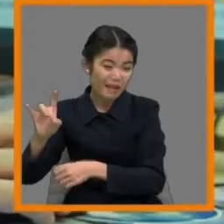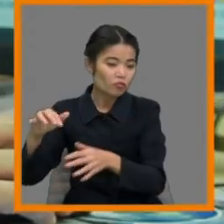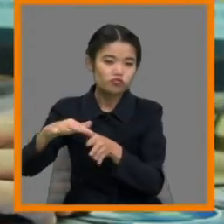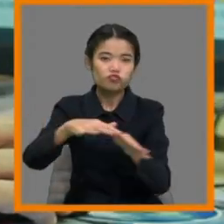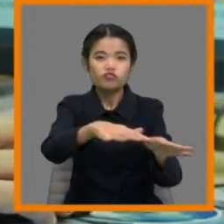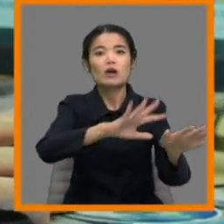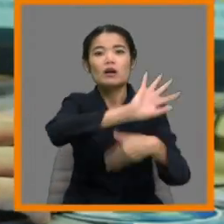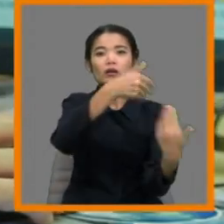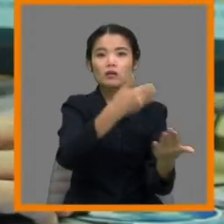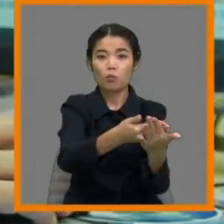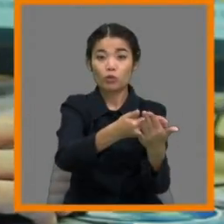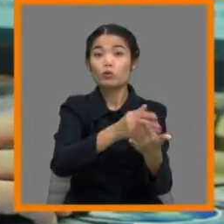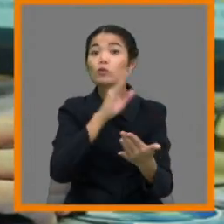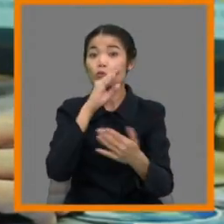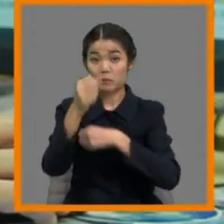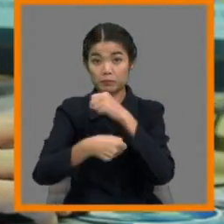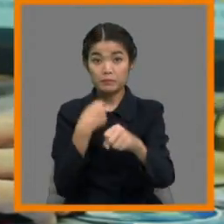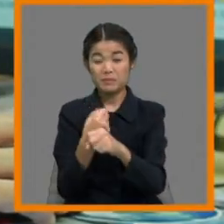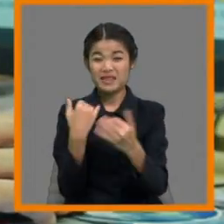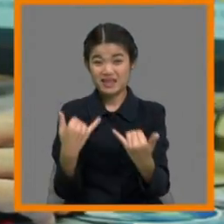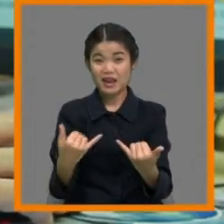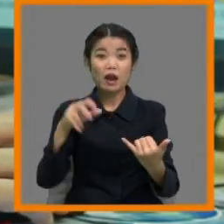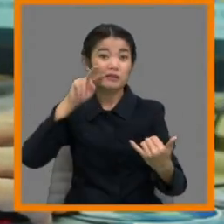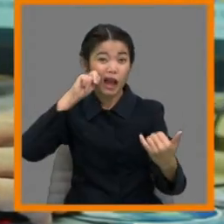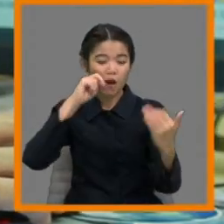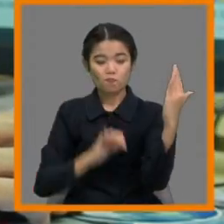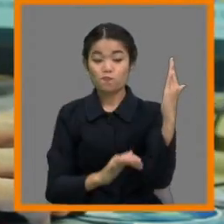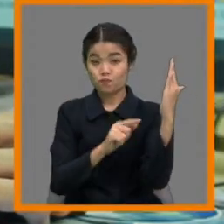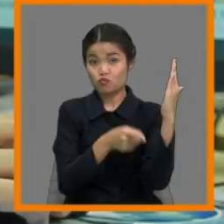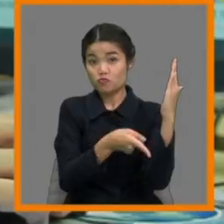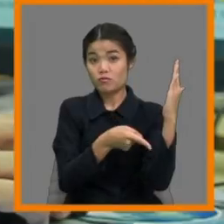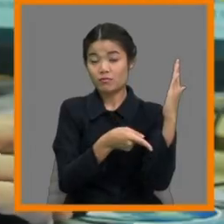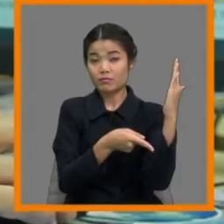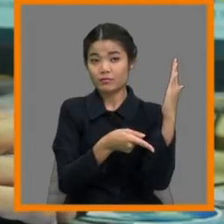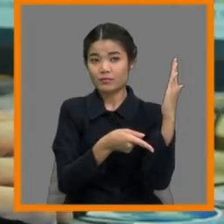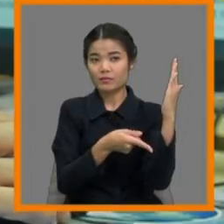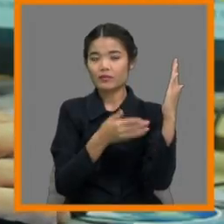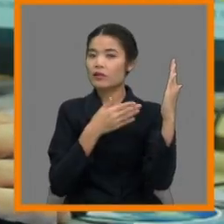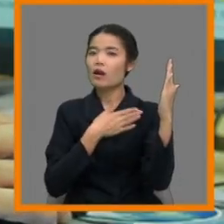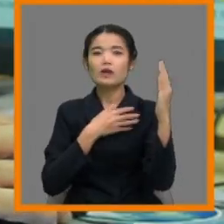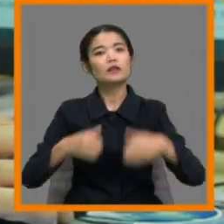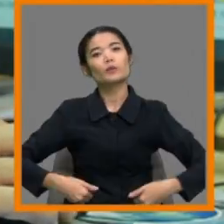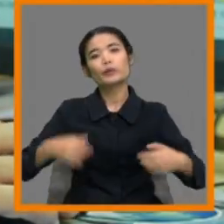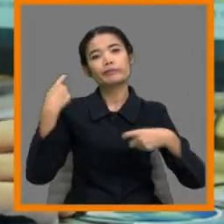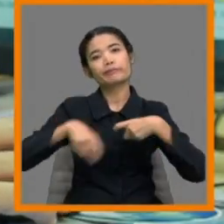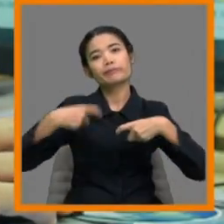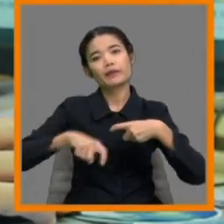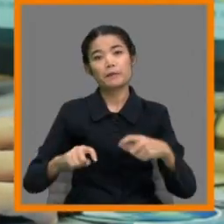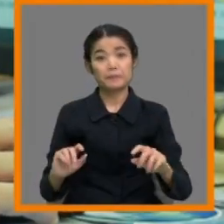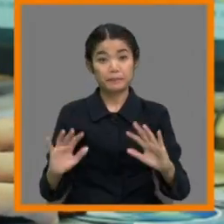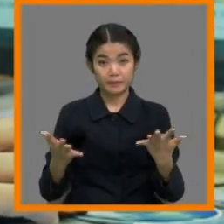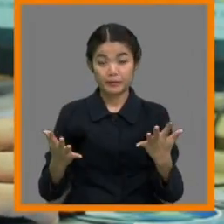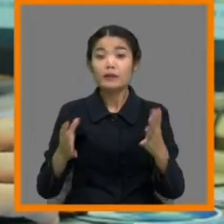ากับว่าถ้าปีนี้ผมมีน้ำก้อนนี้อยู่ในอ่างนะผมไม่ต้องมาลำบากอย่างนี้หรอกนะ